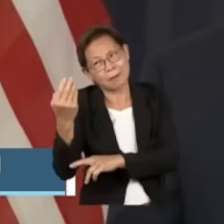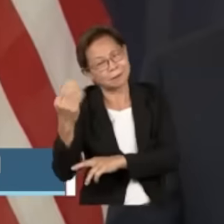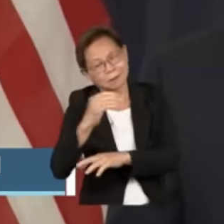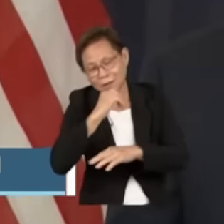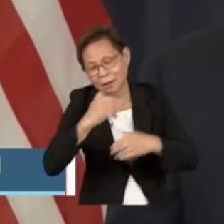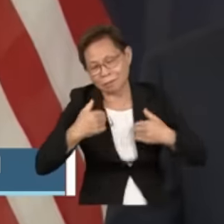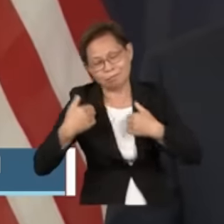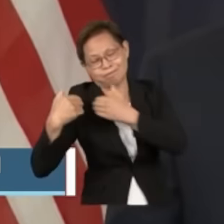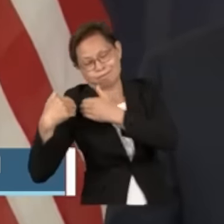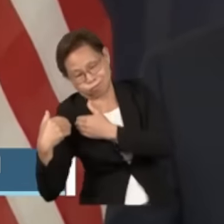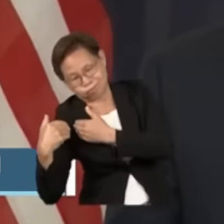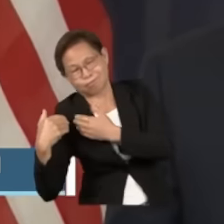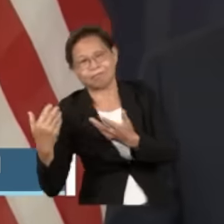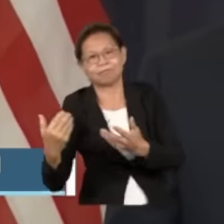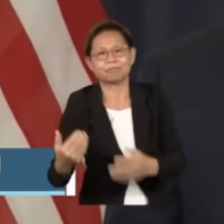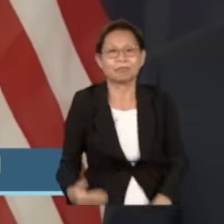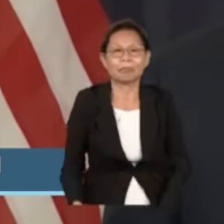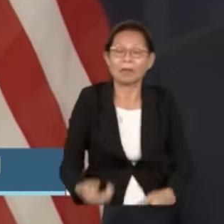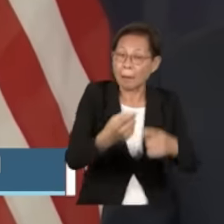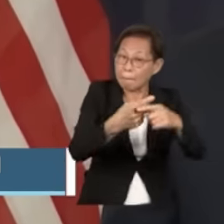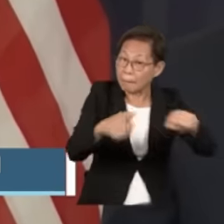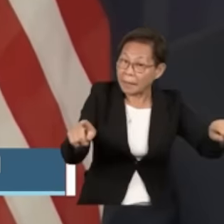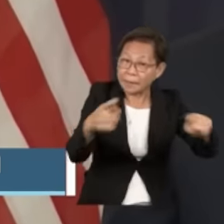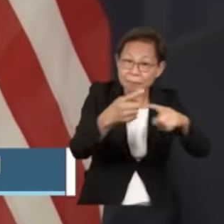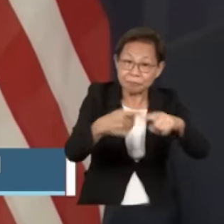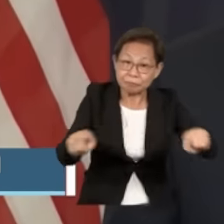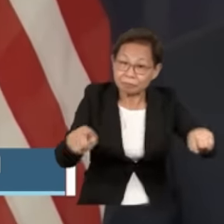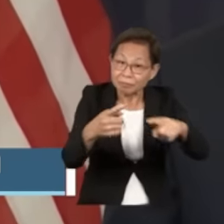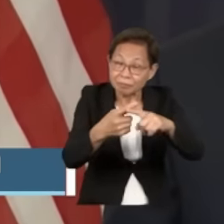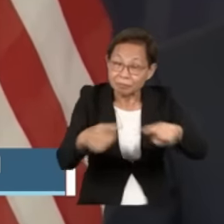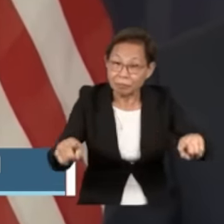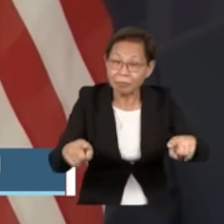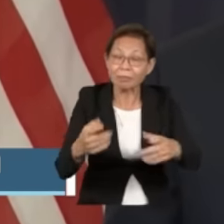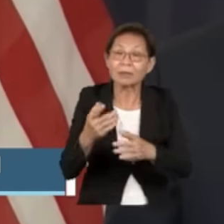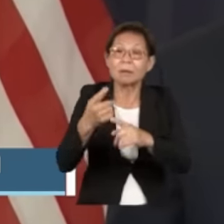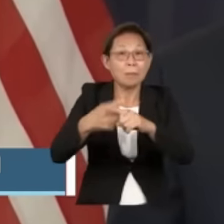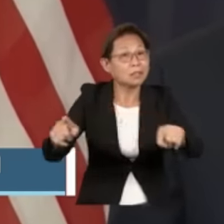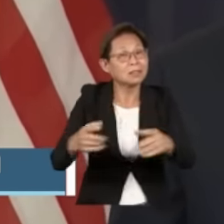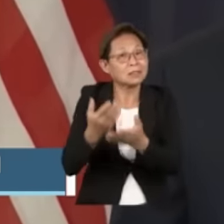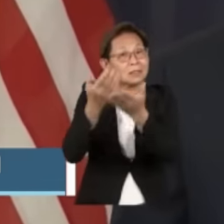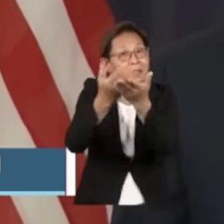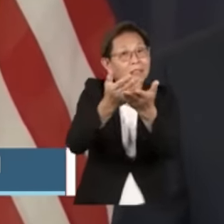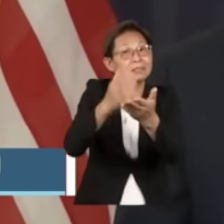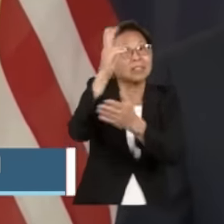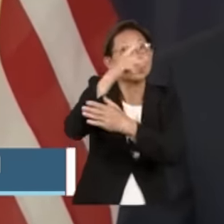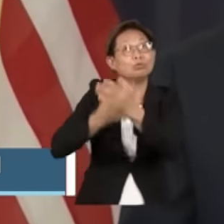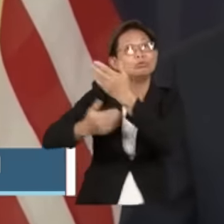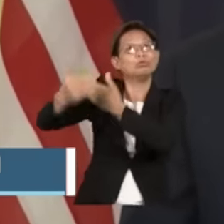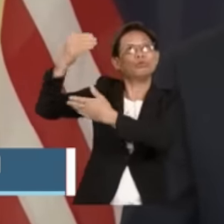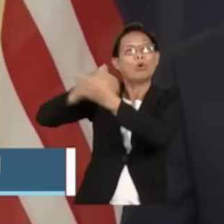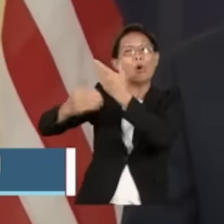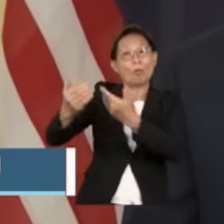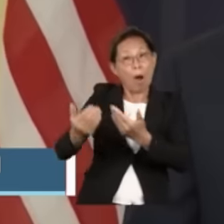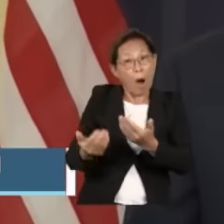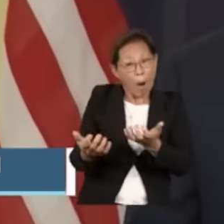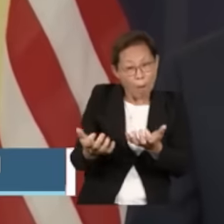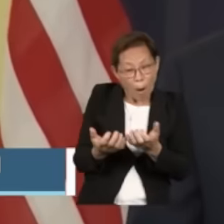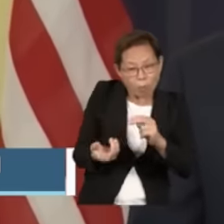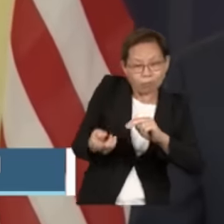rakyat. Berbeza dengan cadangan kerajaan terdahulu yang mahu